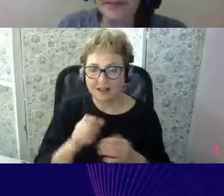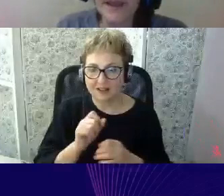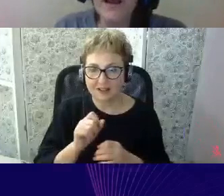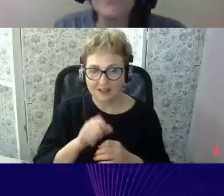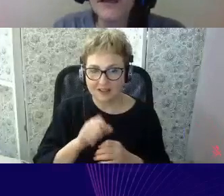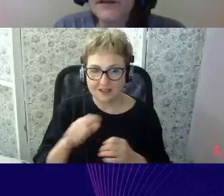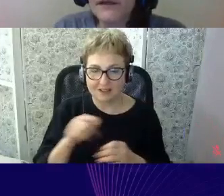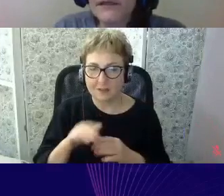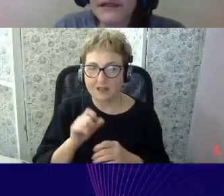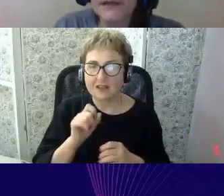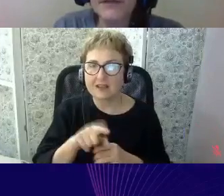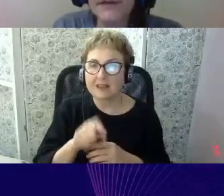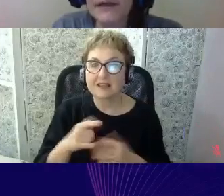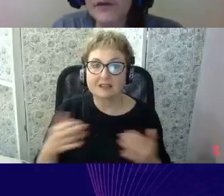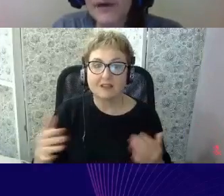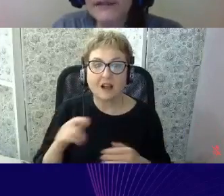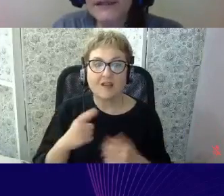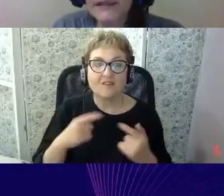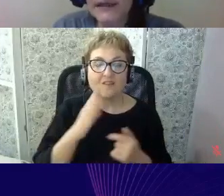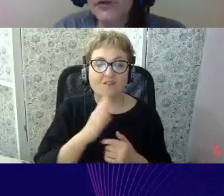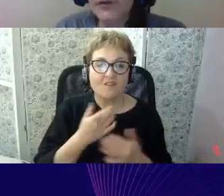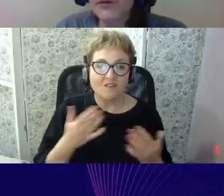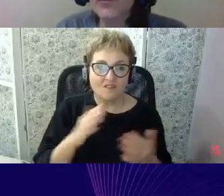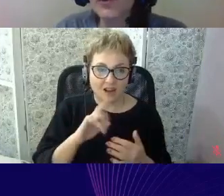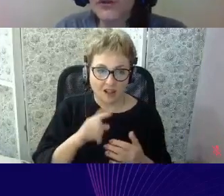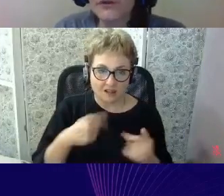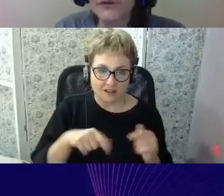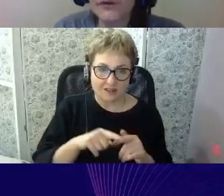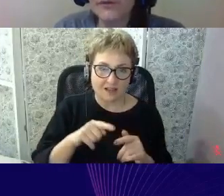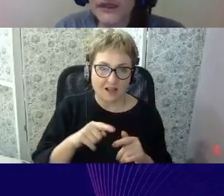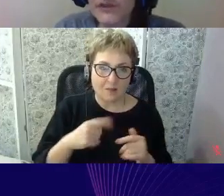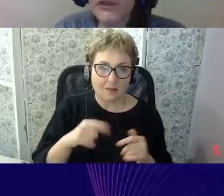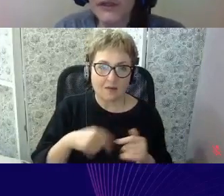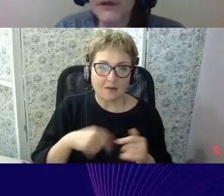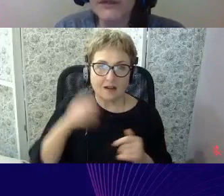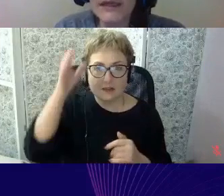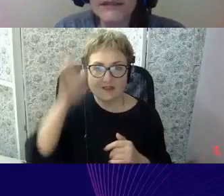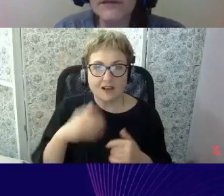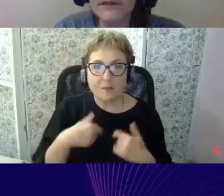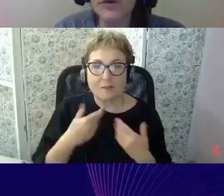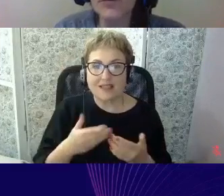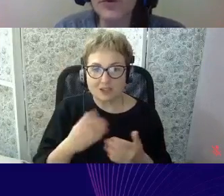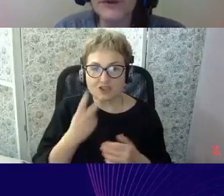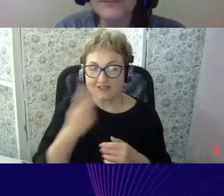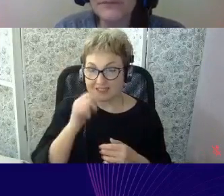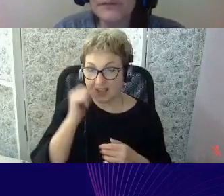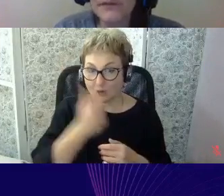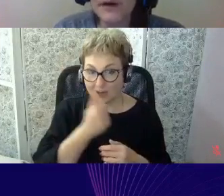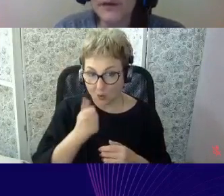кейсов. Вариант организации образовательного процесса, который предусмотрен в методических рекомендациях 2022